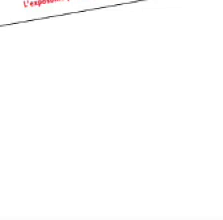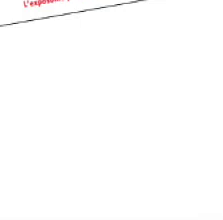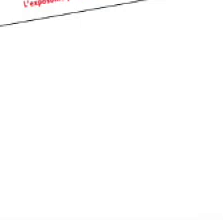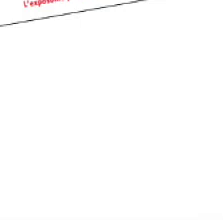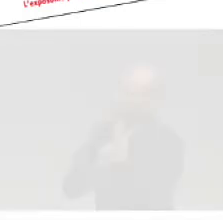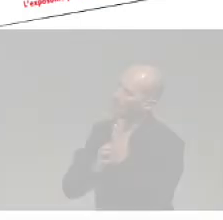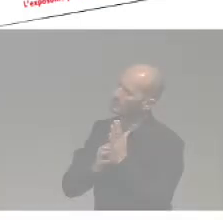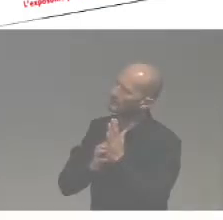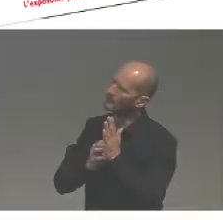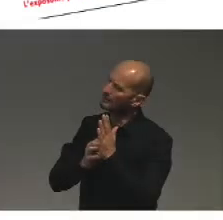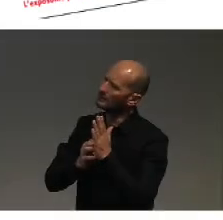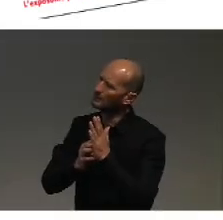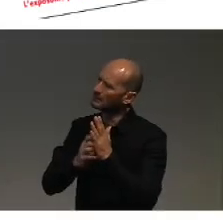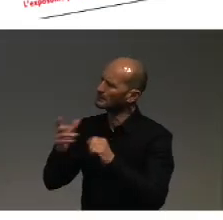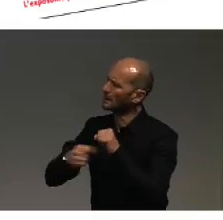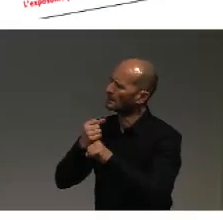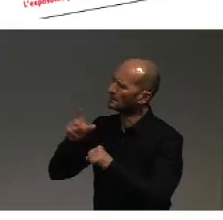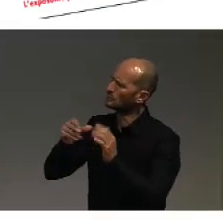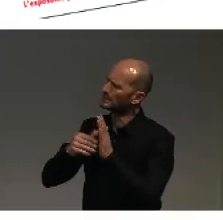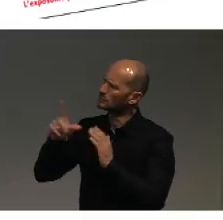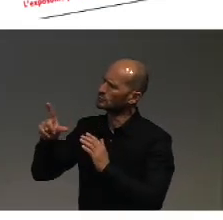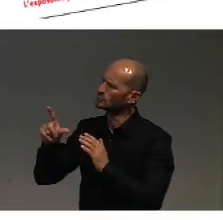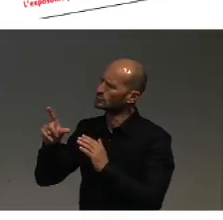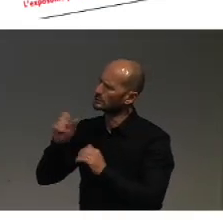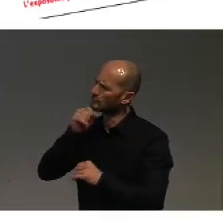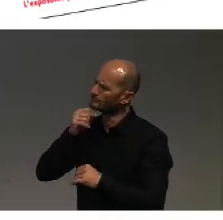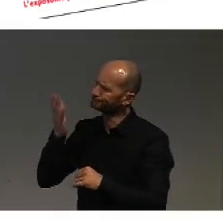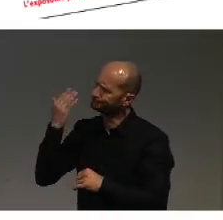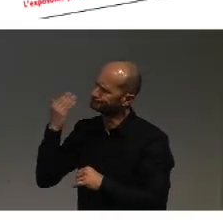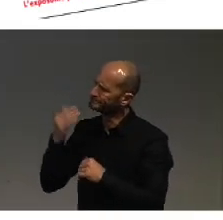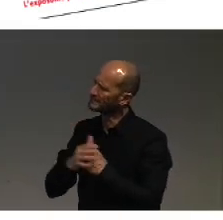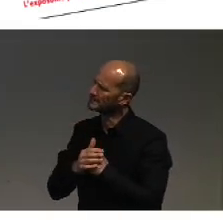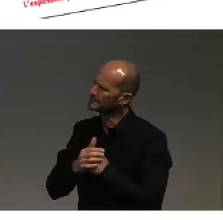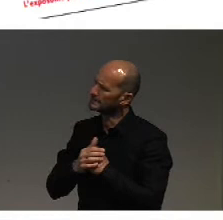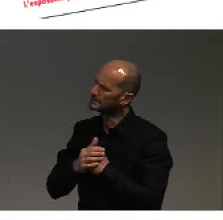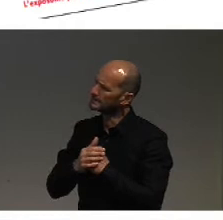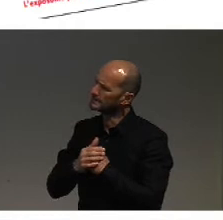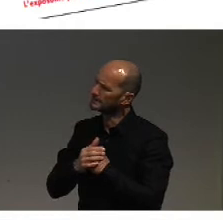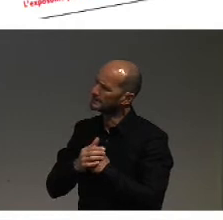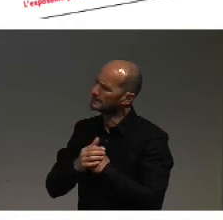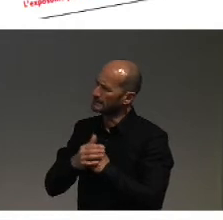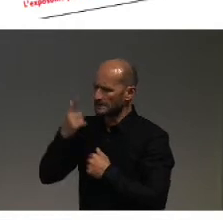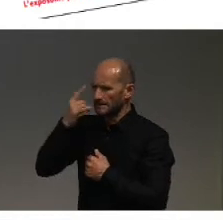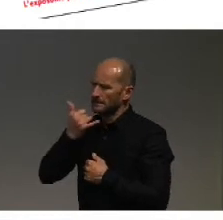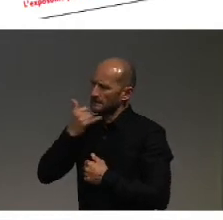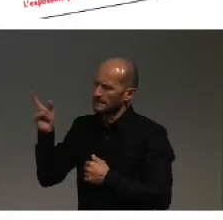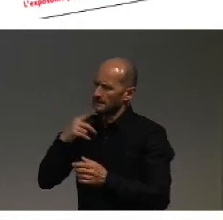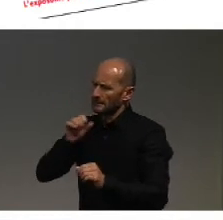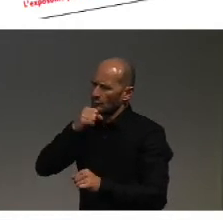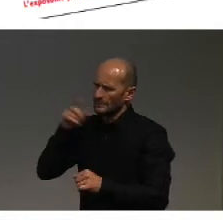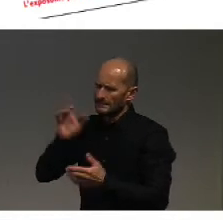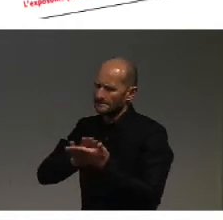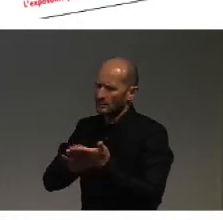mis 2002? C'était 2002? Ça me paraît un peu vieux. Ça me paraît un peu vieux. Je pense que c'est une erreur de ma part, je suis